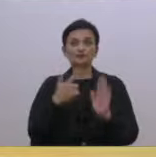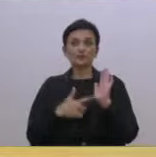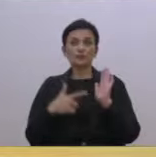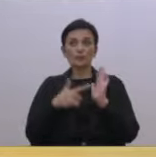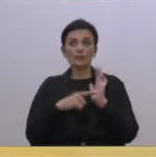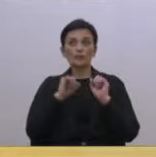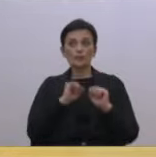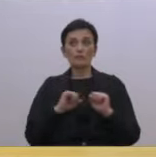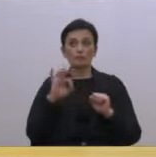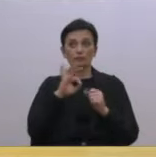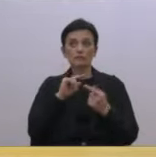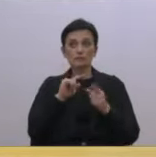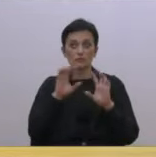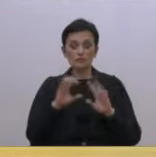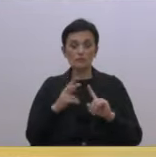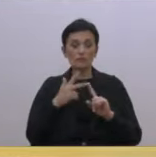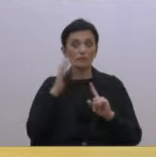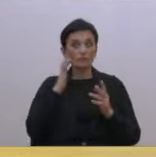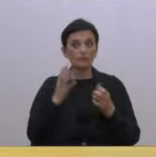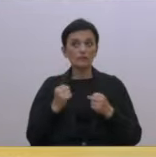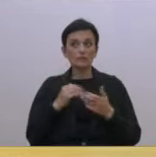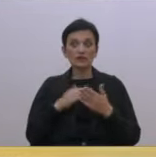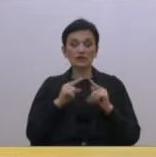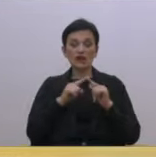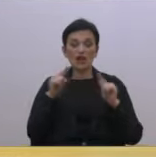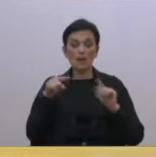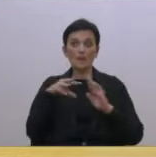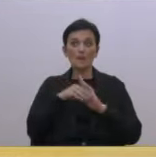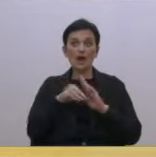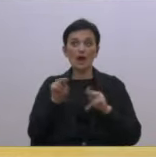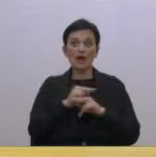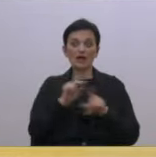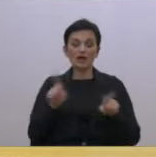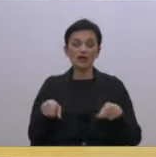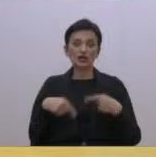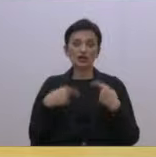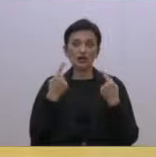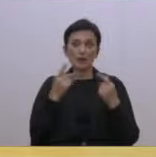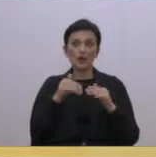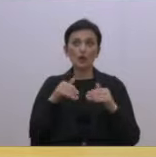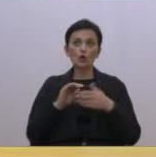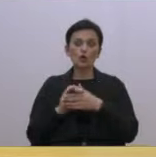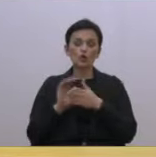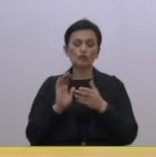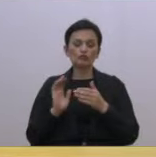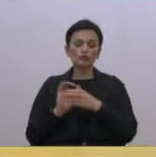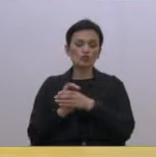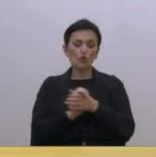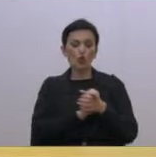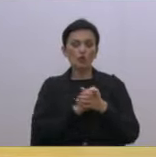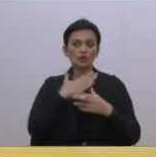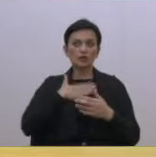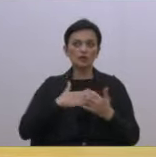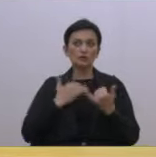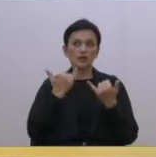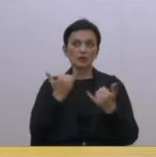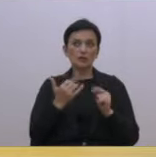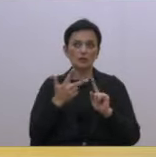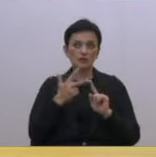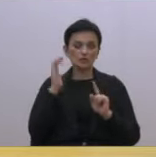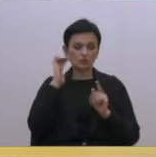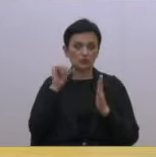სამოცდაჩვიდმეტი მომხრე ნული წინააღმდეგი კანონის მესამე მოსმენით მიღებულია. ამავე პაკეტში რეაბილიტაციისა და კრედიტორთა კოლექტიური დაკმაყოფილების შესახებ კანონის ცვლილება მესამე მოსმენით, ხო,